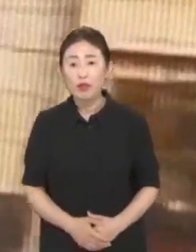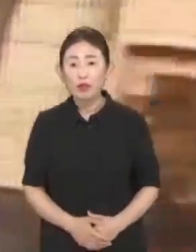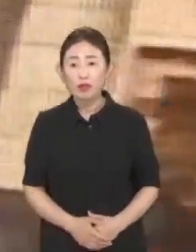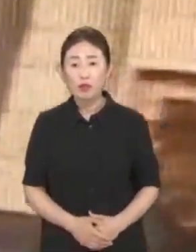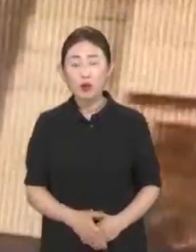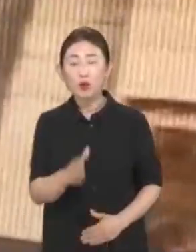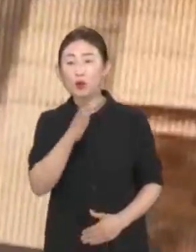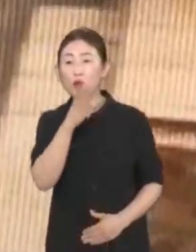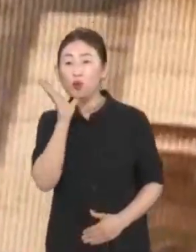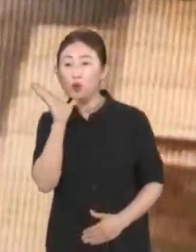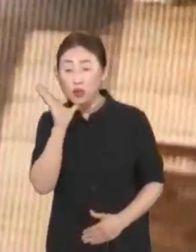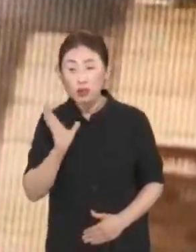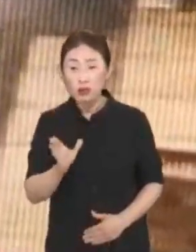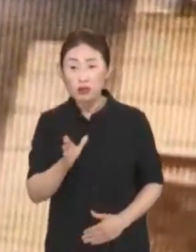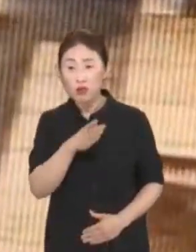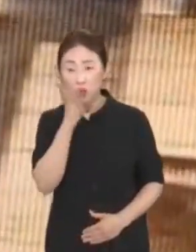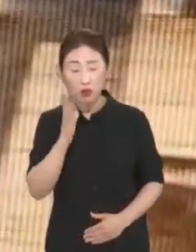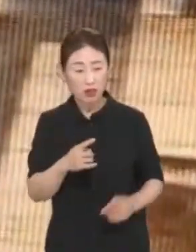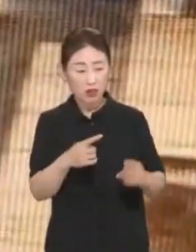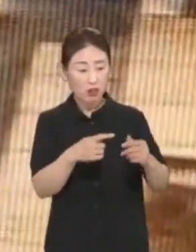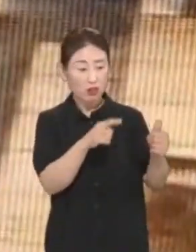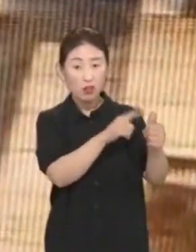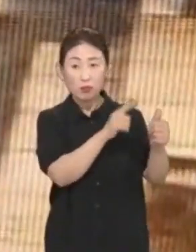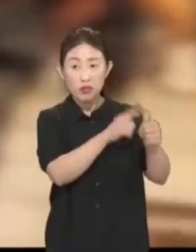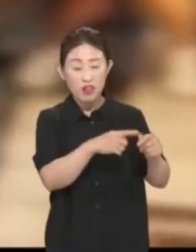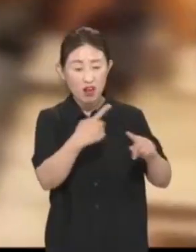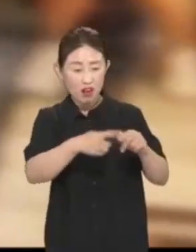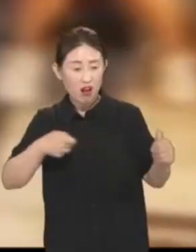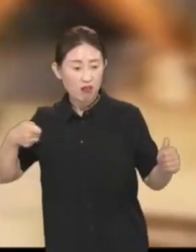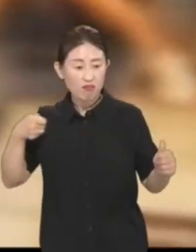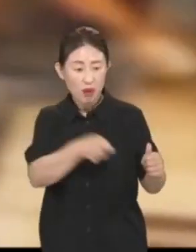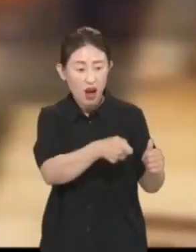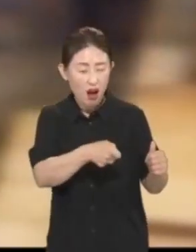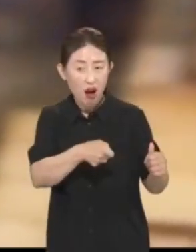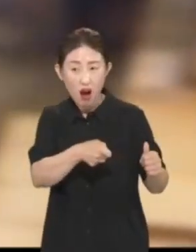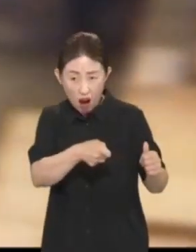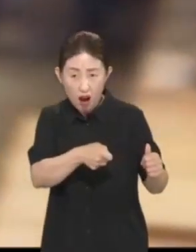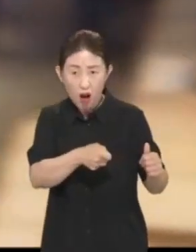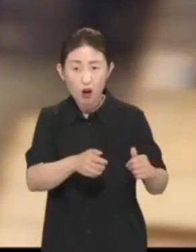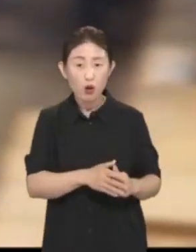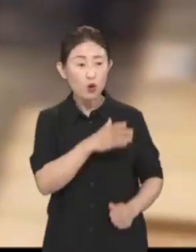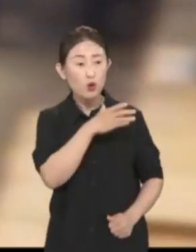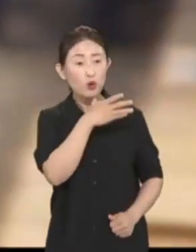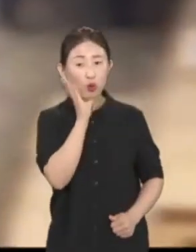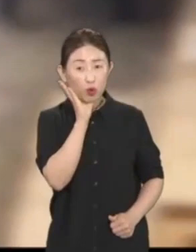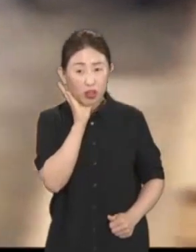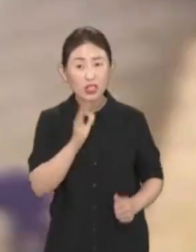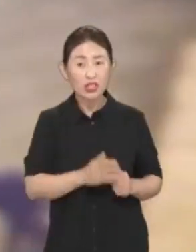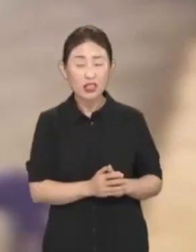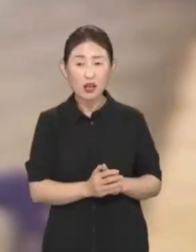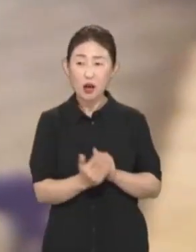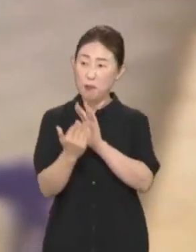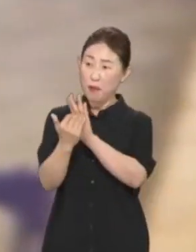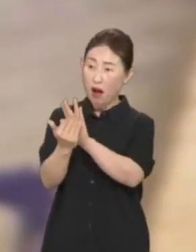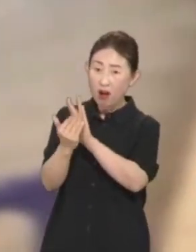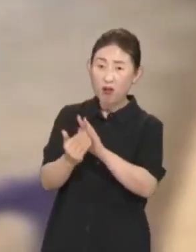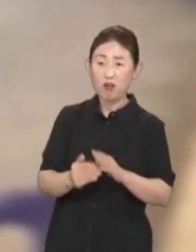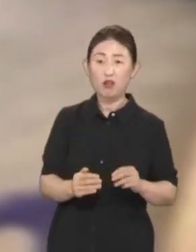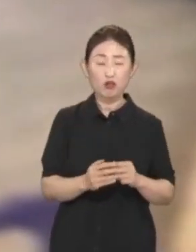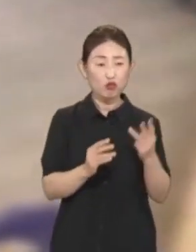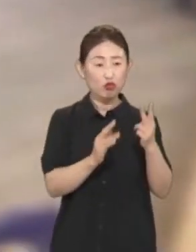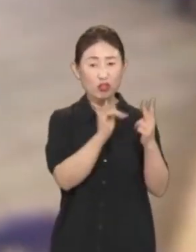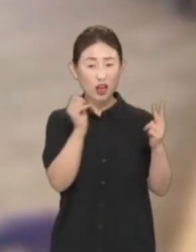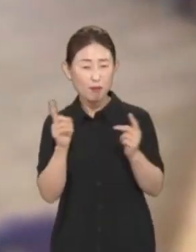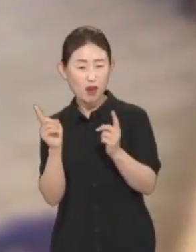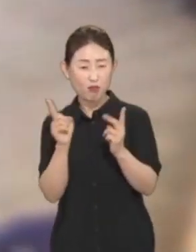한 노인이 남성을 향해 흉기를 휘두릅니다 잠시 뒤 흉기로 찌르려던 70대 노인과 막는 30대 남성 간의